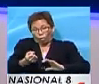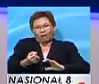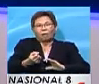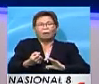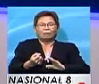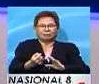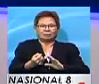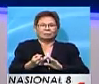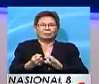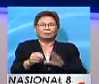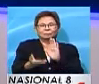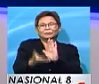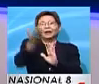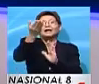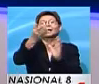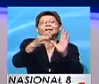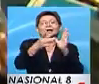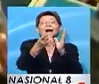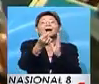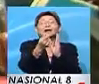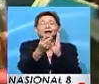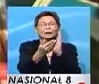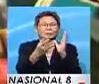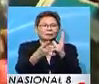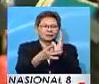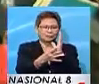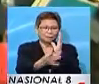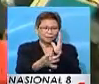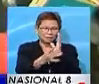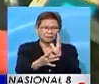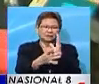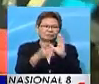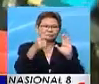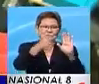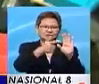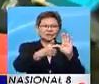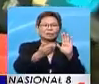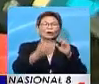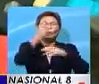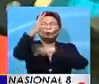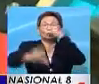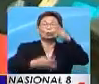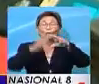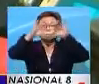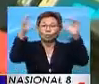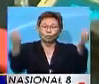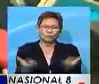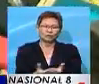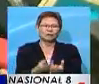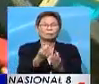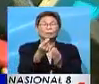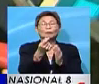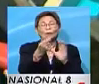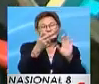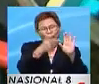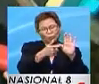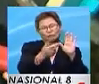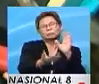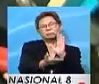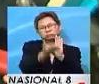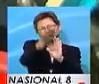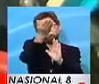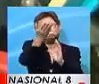minyak Global W tapi kalau kita tengok peningkatan harga meningkat Jadi sebenarnya dia volume